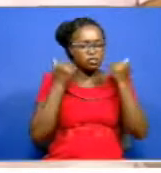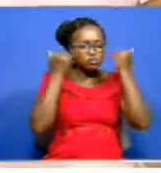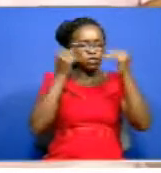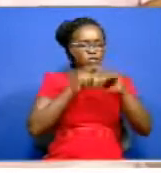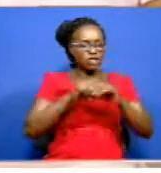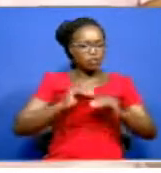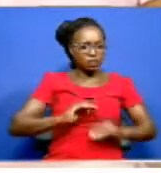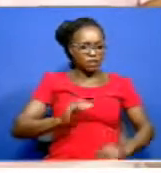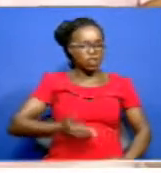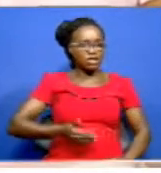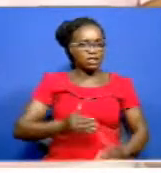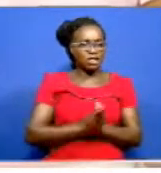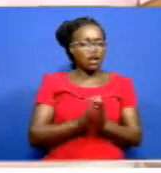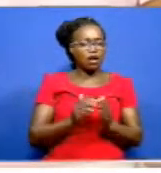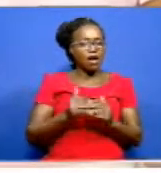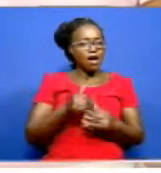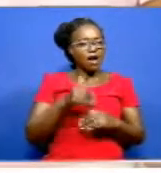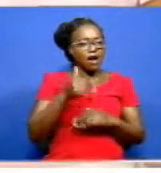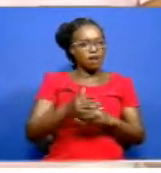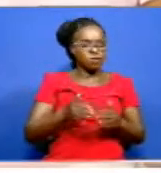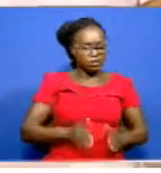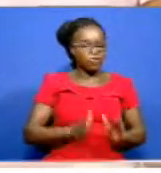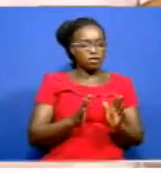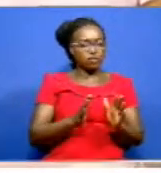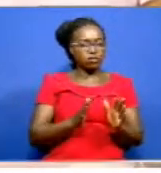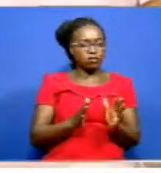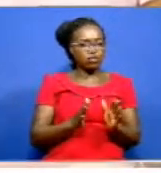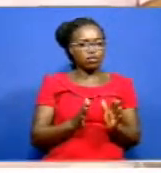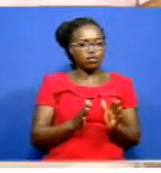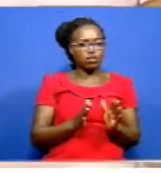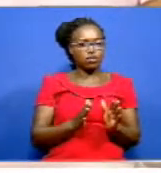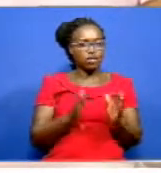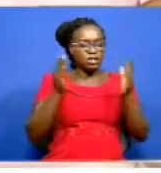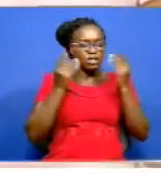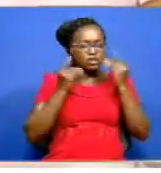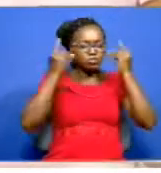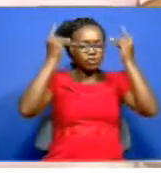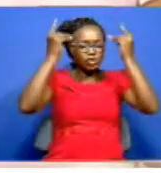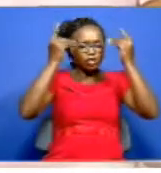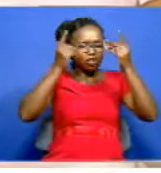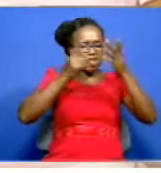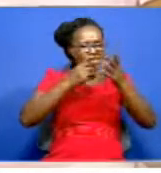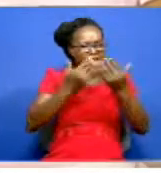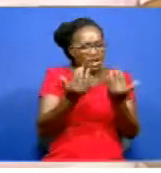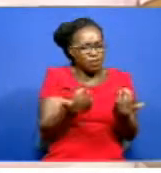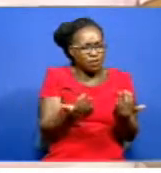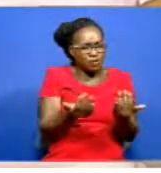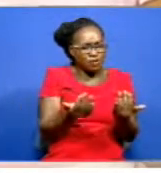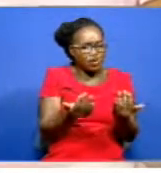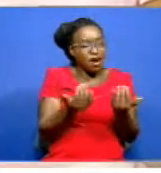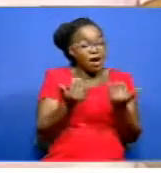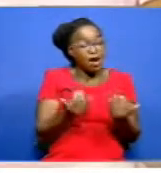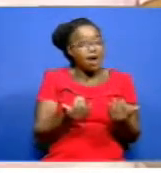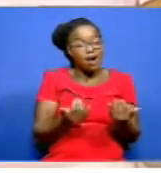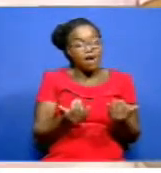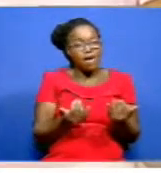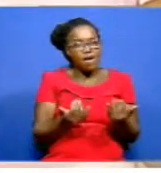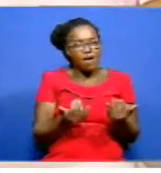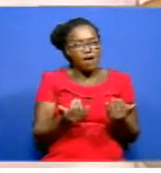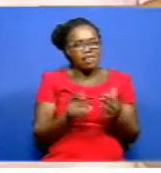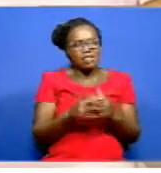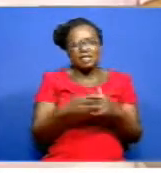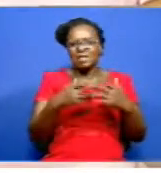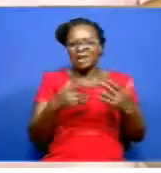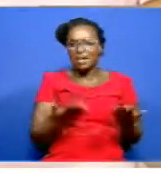wa ujauzito. Postnatal depression ya baada ya kujifungua, nayo pia sasa nataka tuangalie inaanza